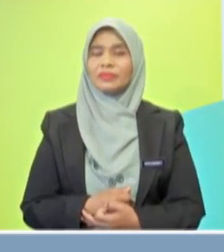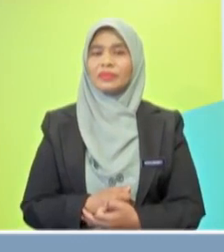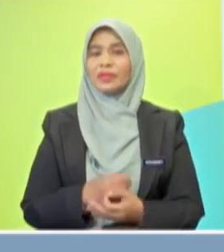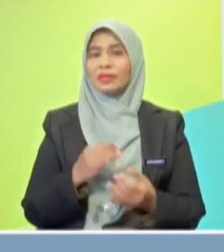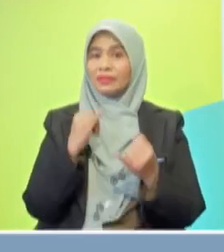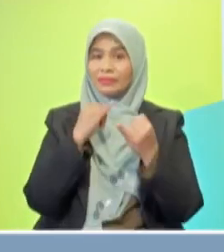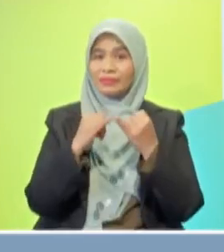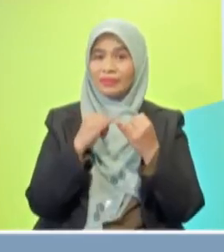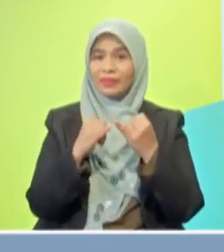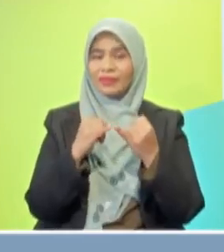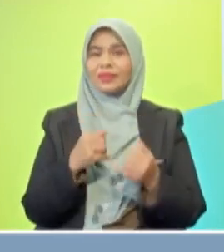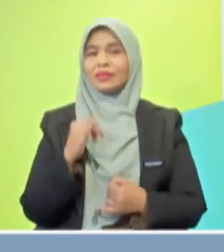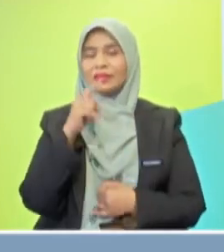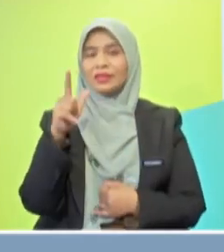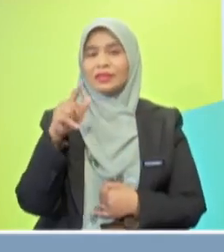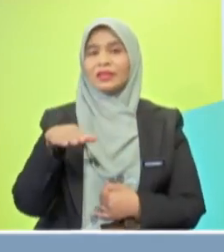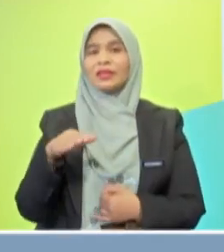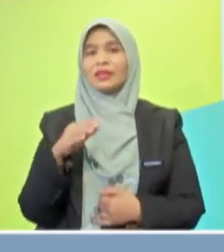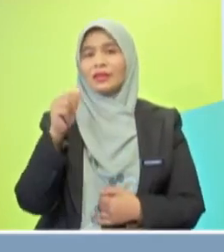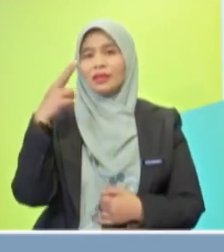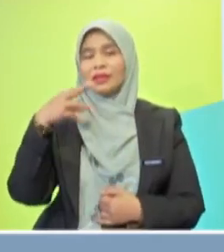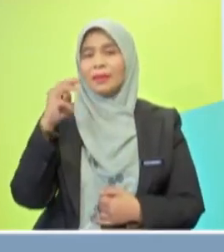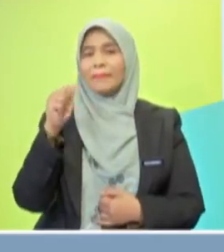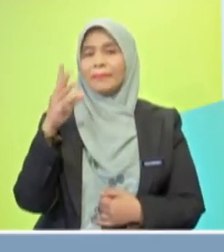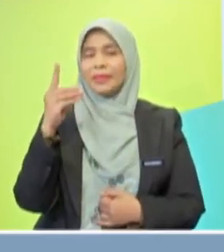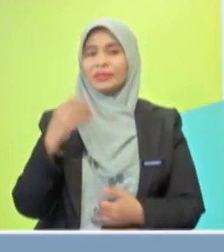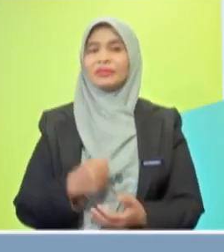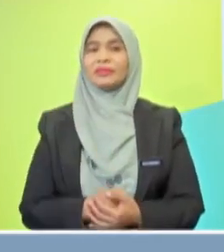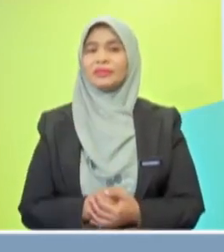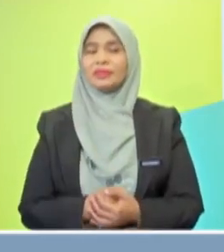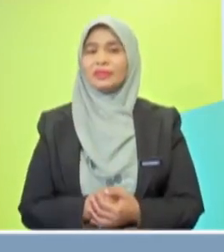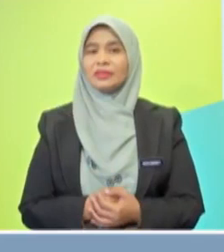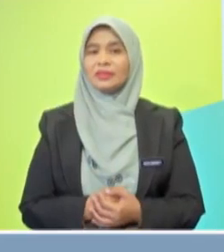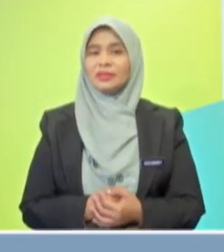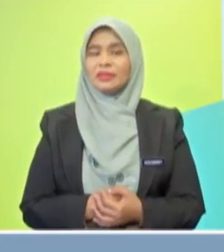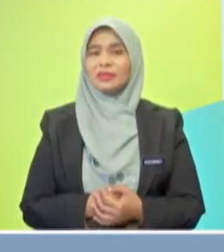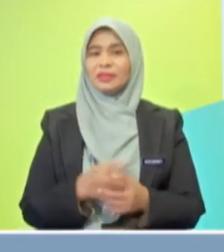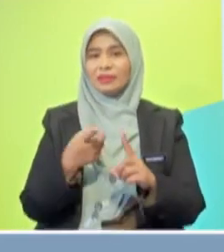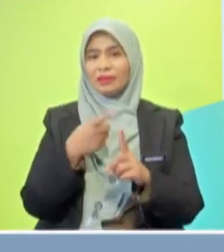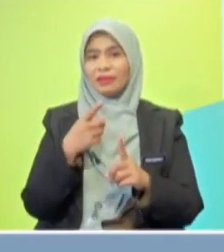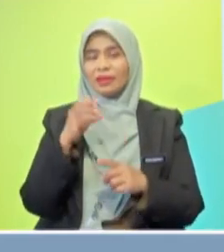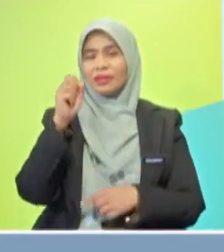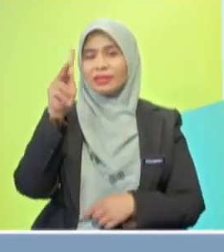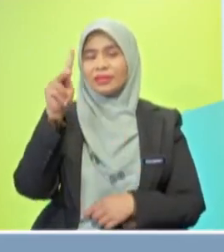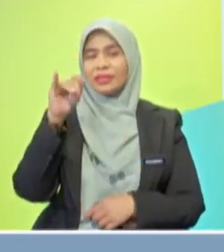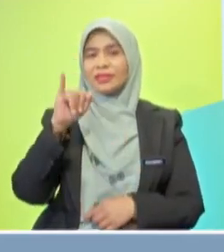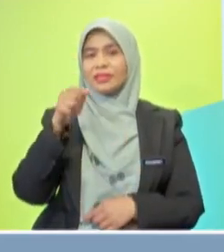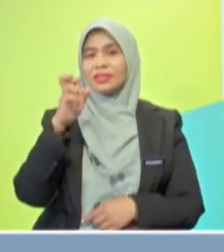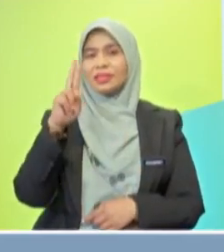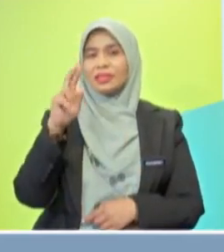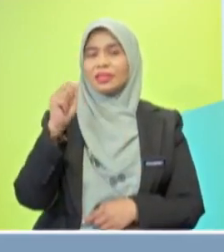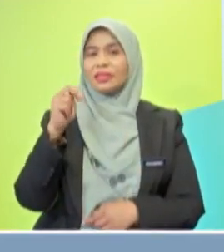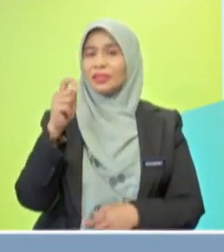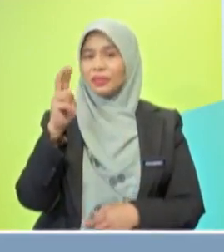yang terakhir ialah adik Ahmad Fawaz Hamdi bin Nasaruddin dari SK Jerantut